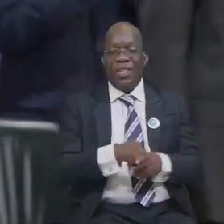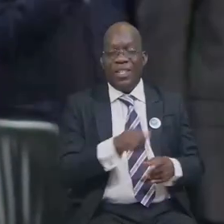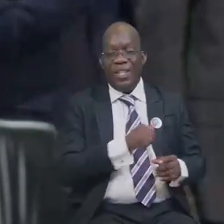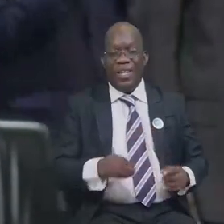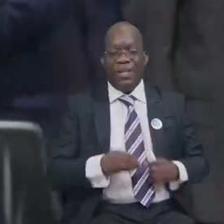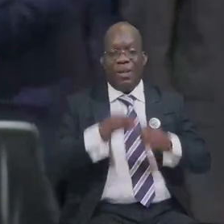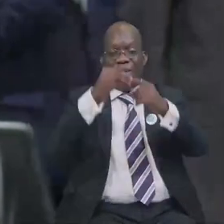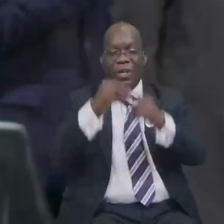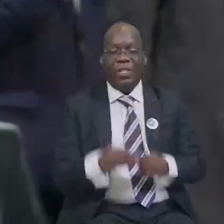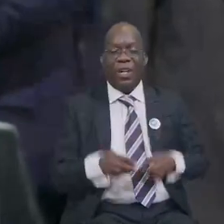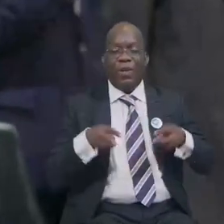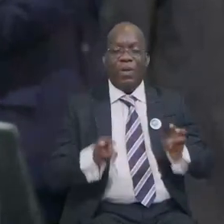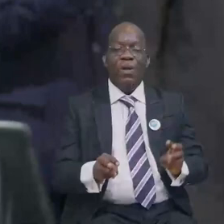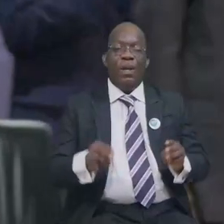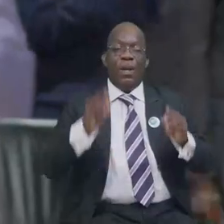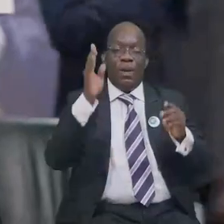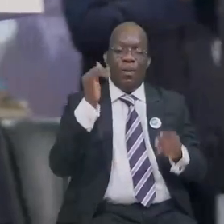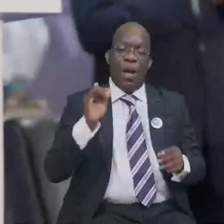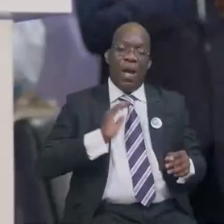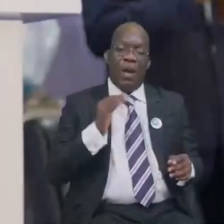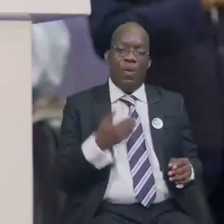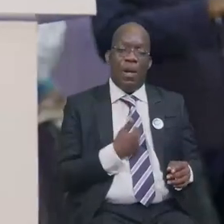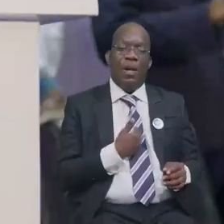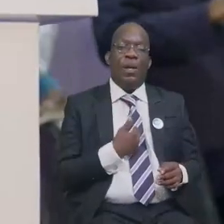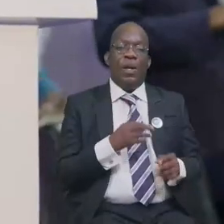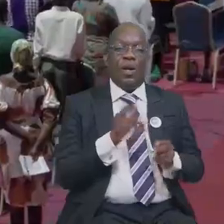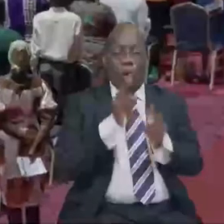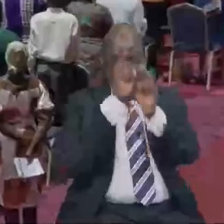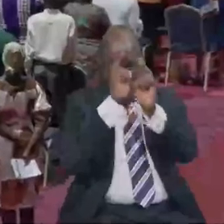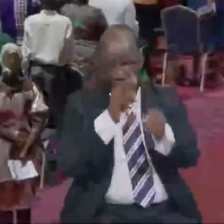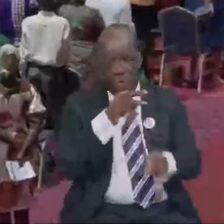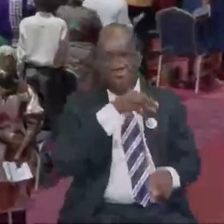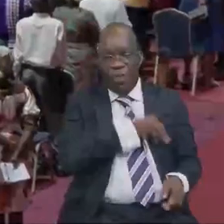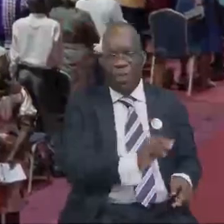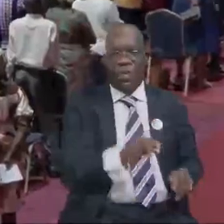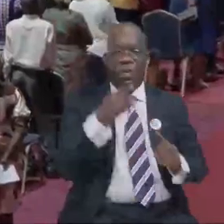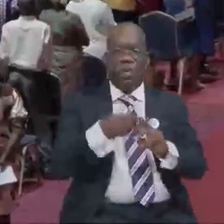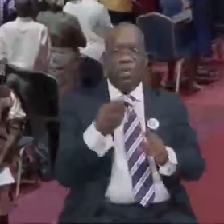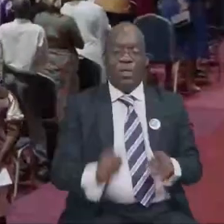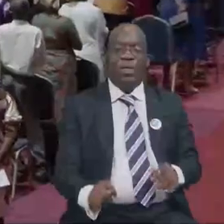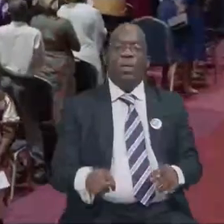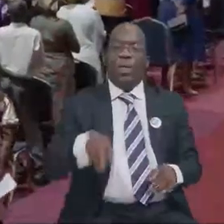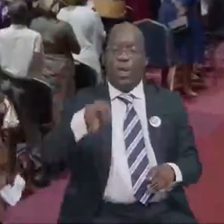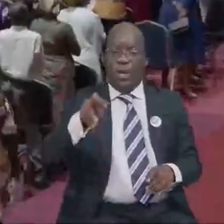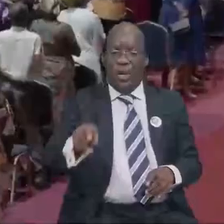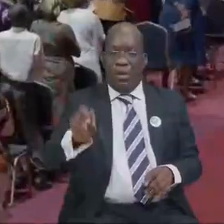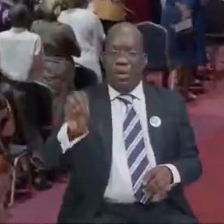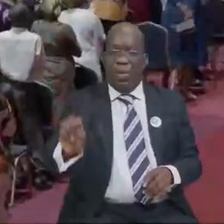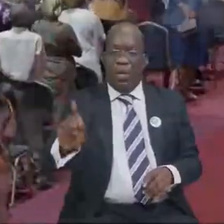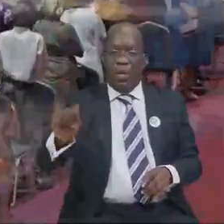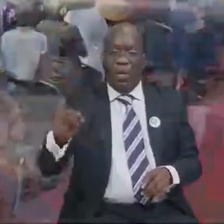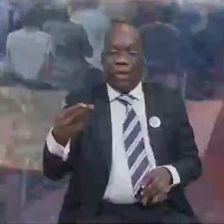façon spéciale par un ministre respecté de l'Église méthodiste. Que Dieu bénisse l'Église